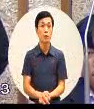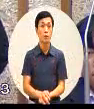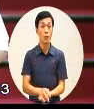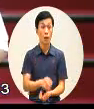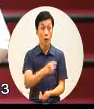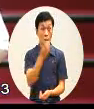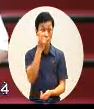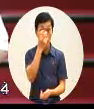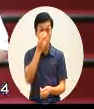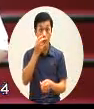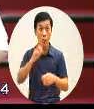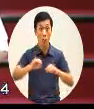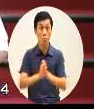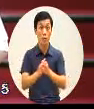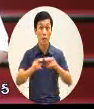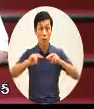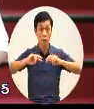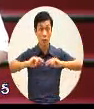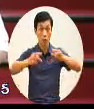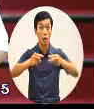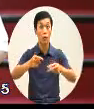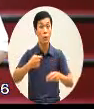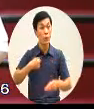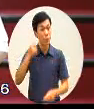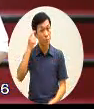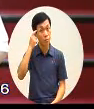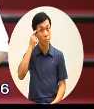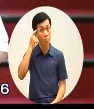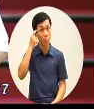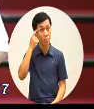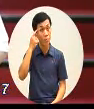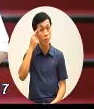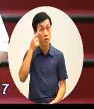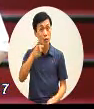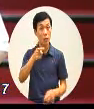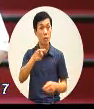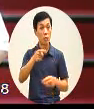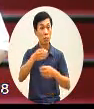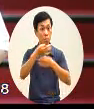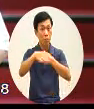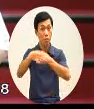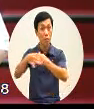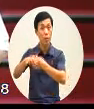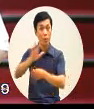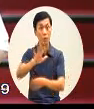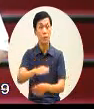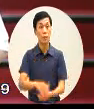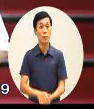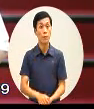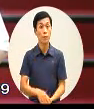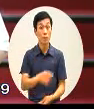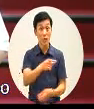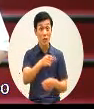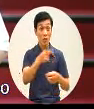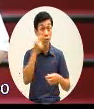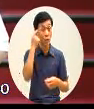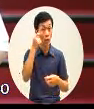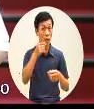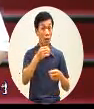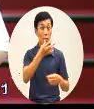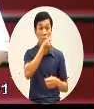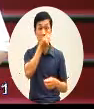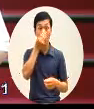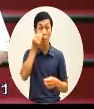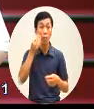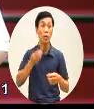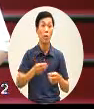更随改进啦吼，我是感觉这个就形成一个漏洞了。伊要偷工减料，啊，结